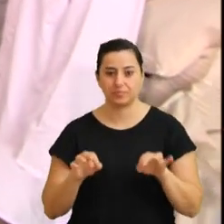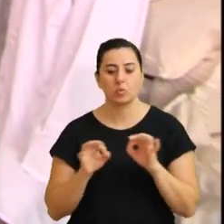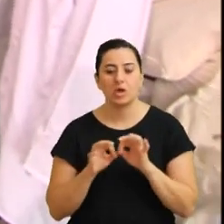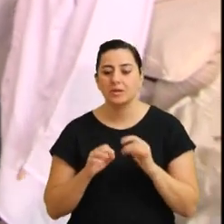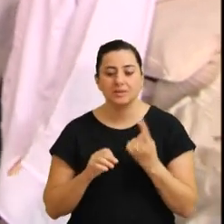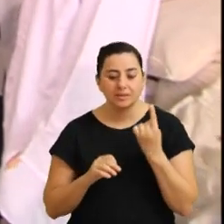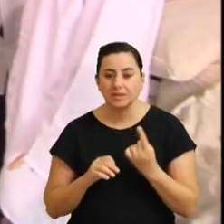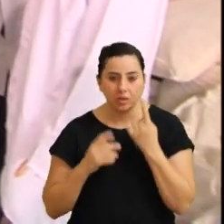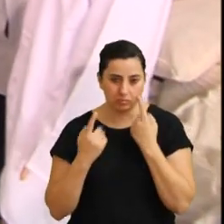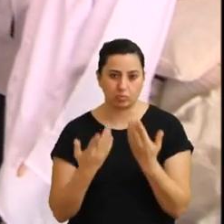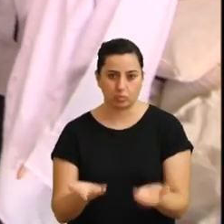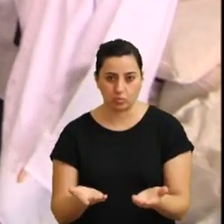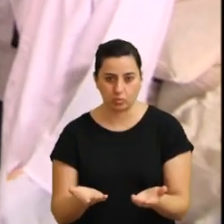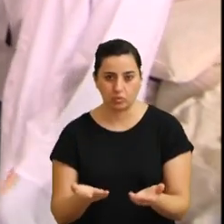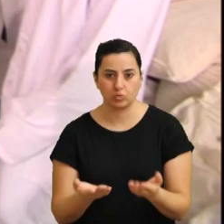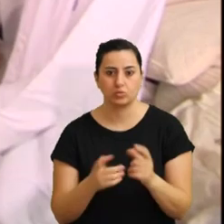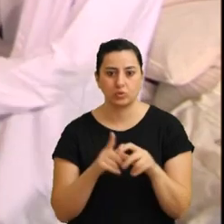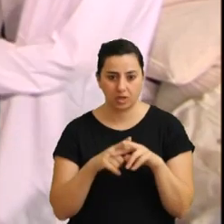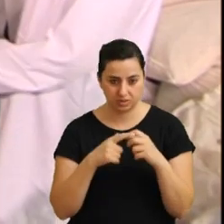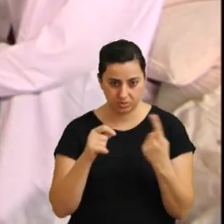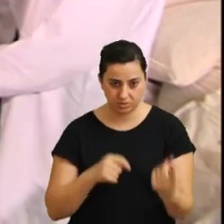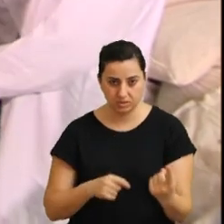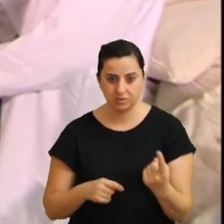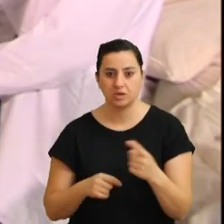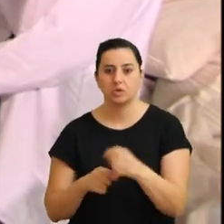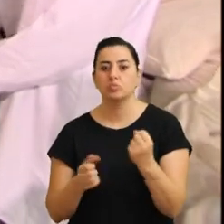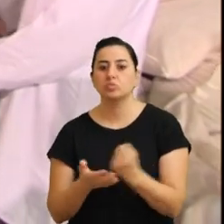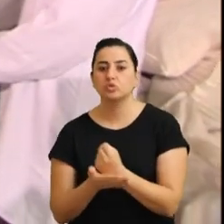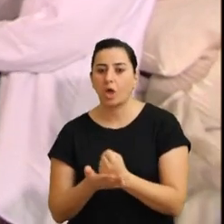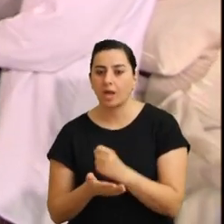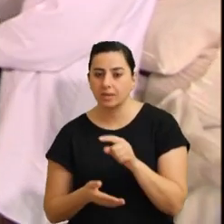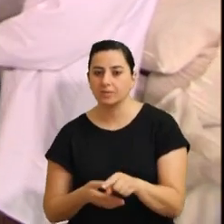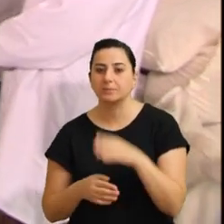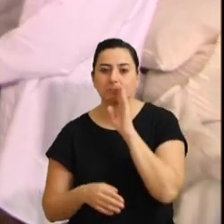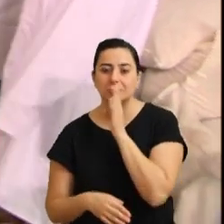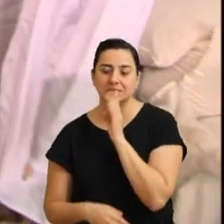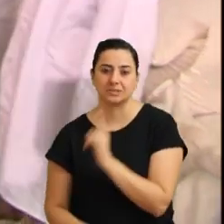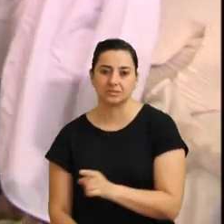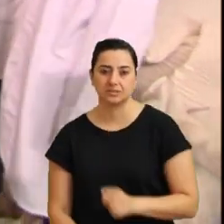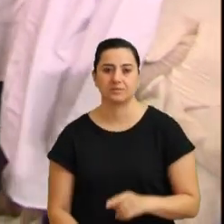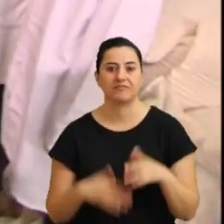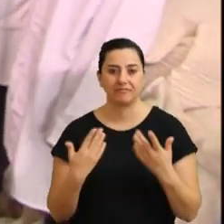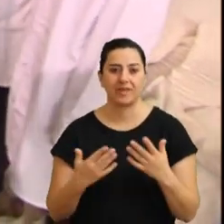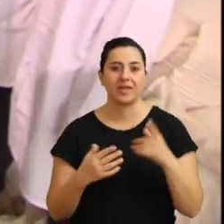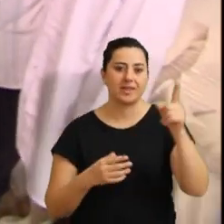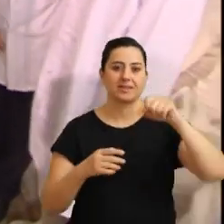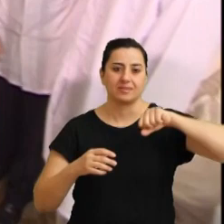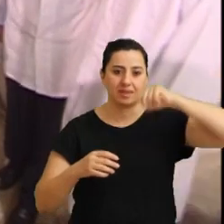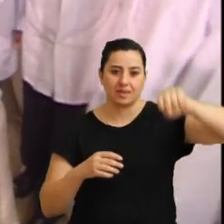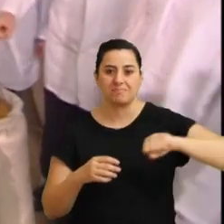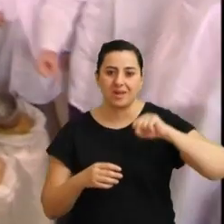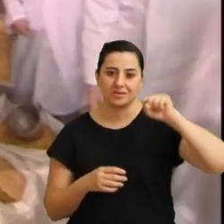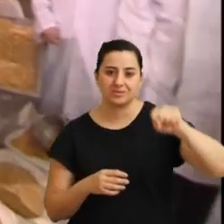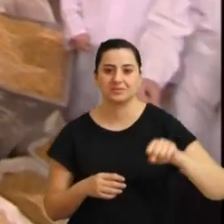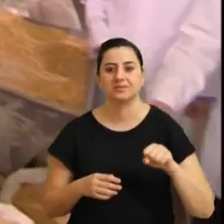ham maddeleri önümüzde. Evet. Darı. Buğday. Mısır. Ve değirmenimiz. Hı-hı.